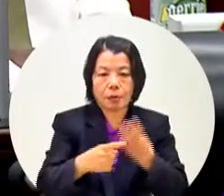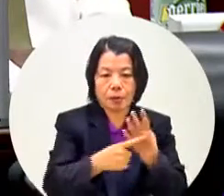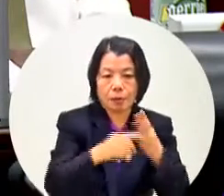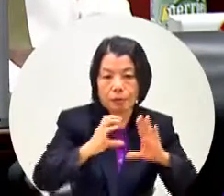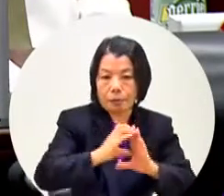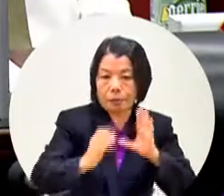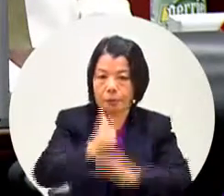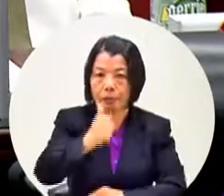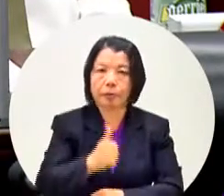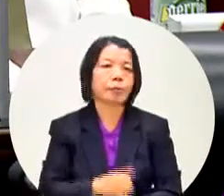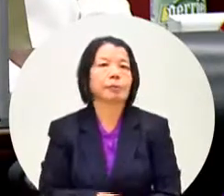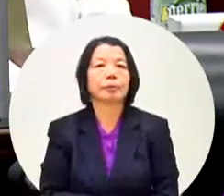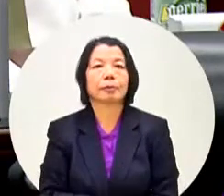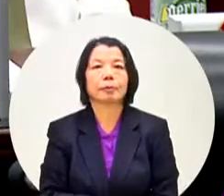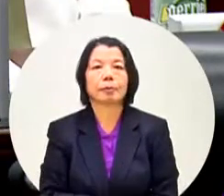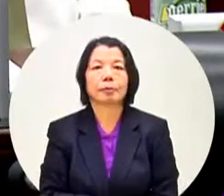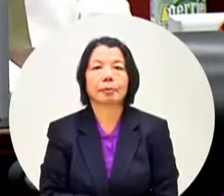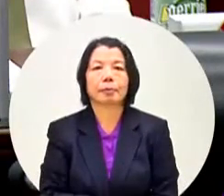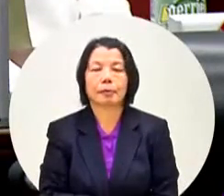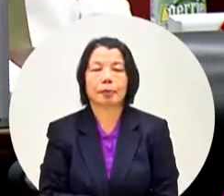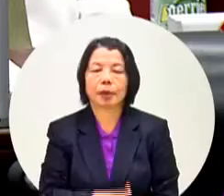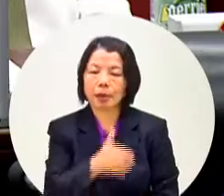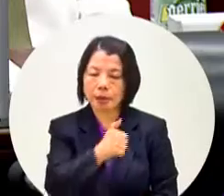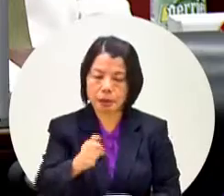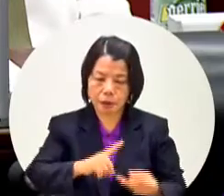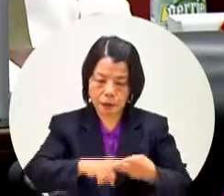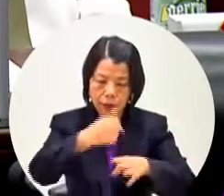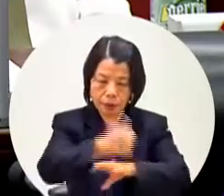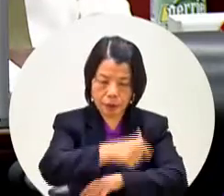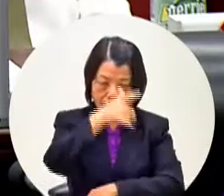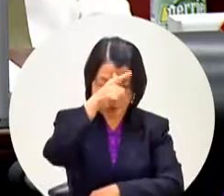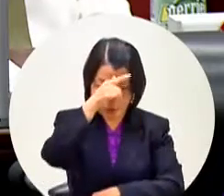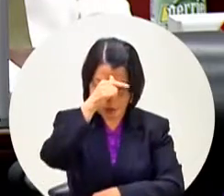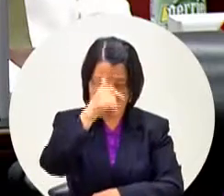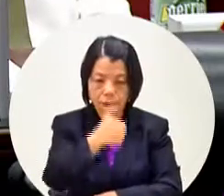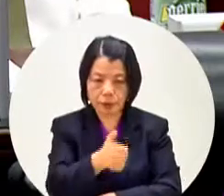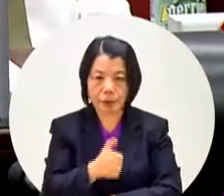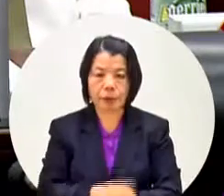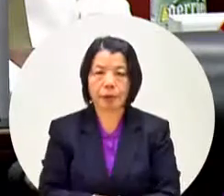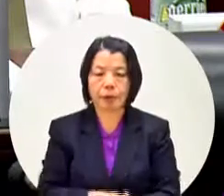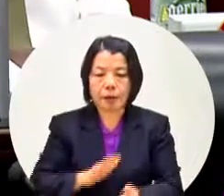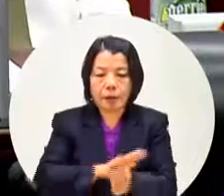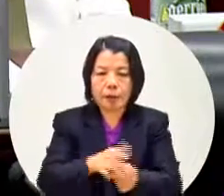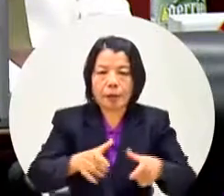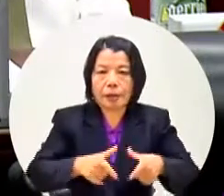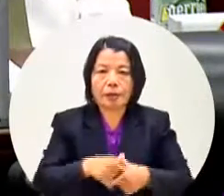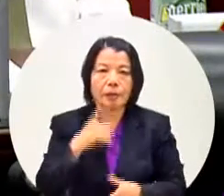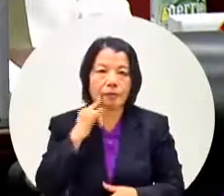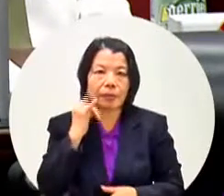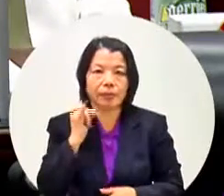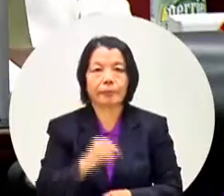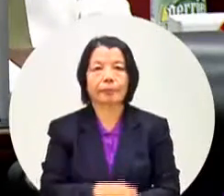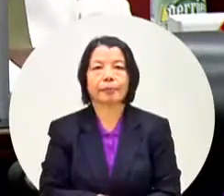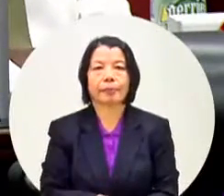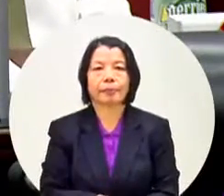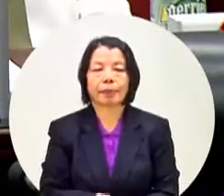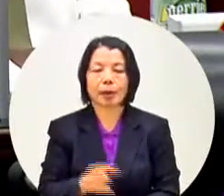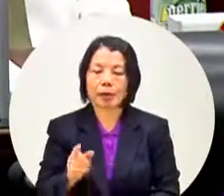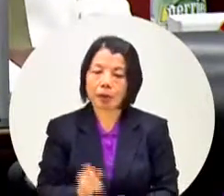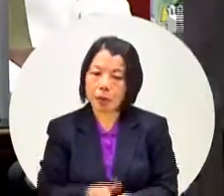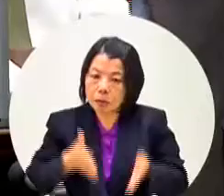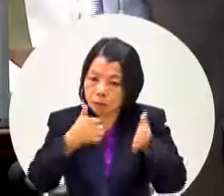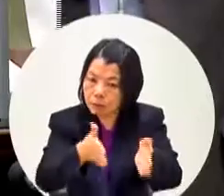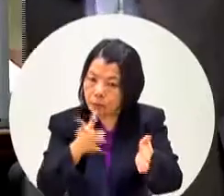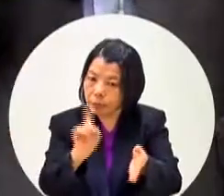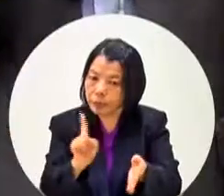商， 谢谢， 帮我们一起来推动。 好， 我们一定会做的。 好不好？好， 谢谢市长。好，那我在这边哈，想要跟大家分享一下。我知道，不知道